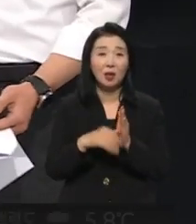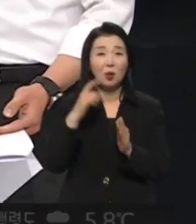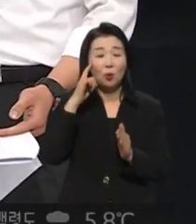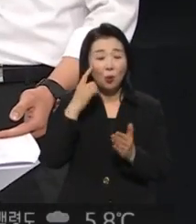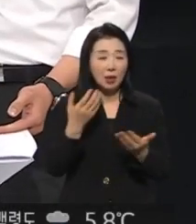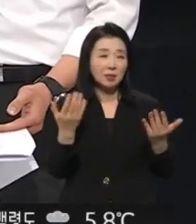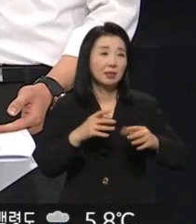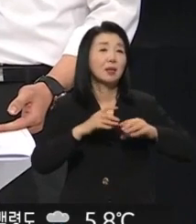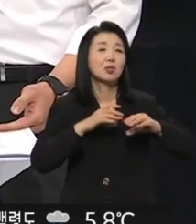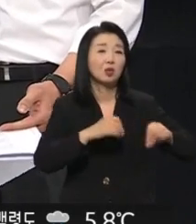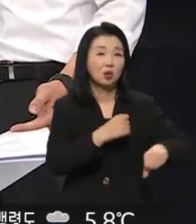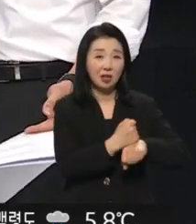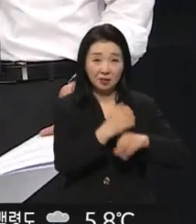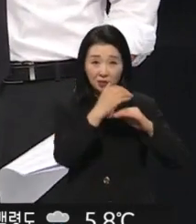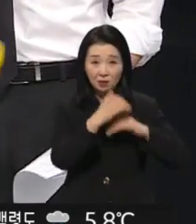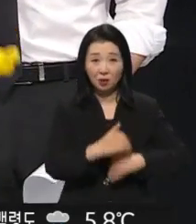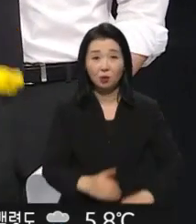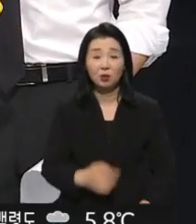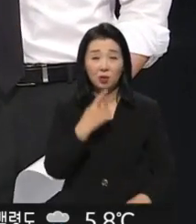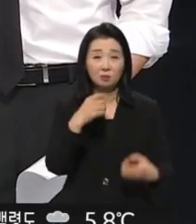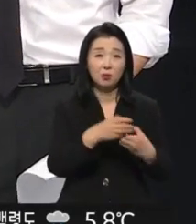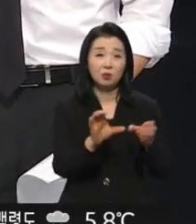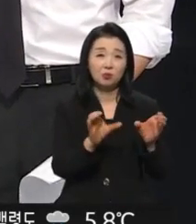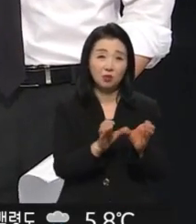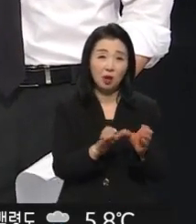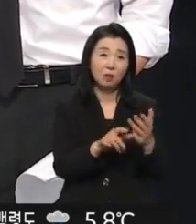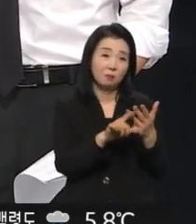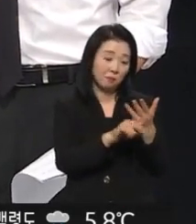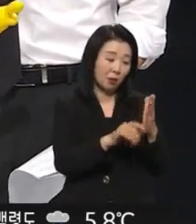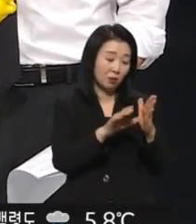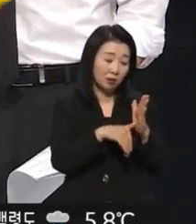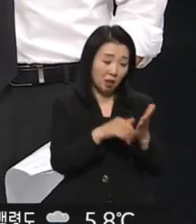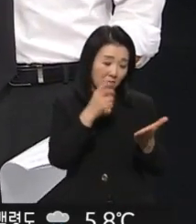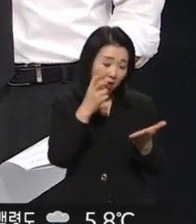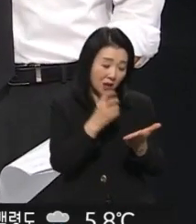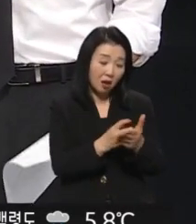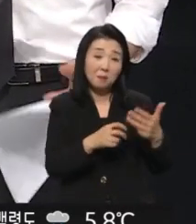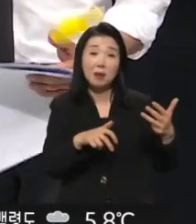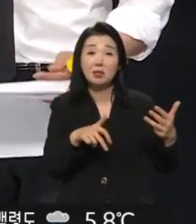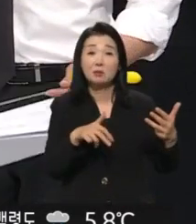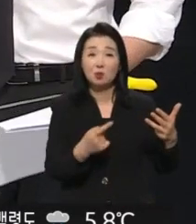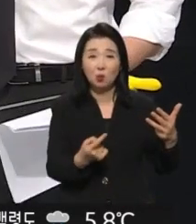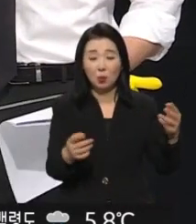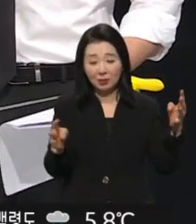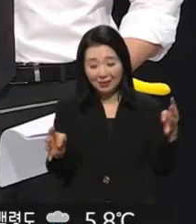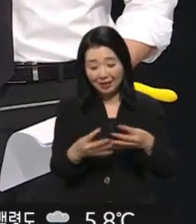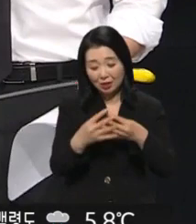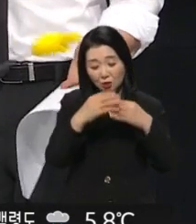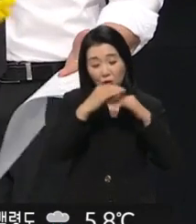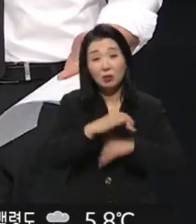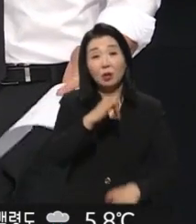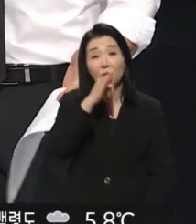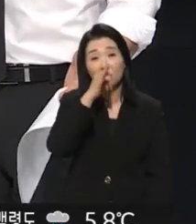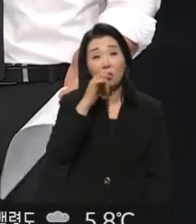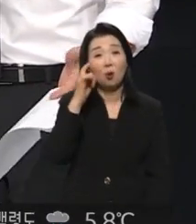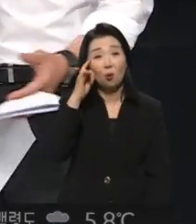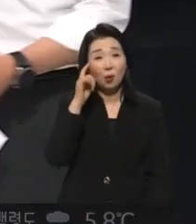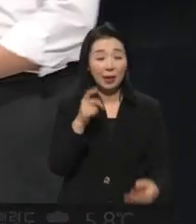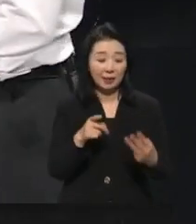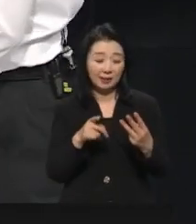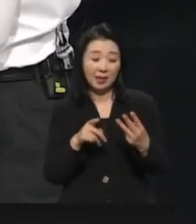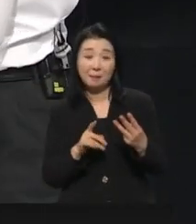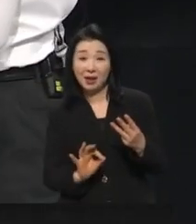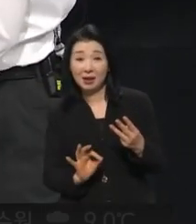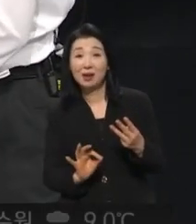직무를 정지한다는 내용이죠. 민주당은 지난해 8월 이 당헌 80조의 단서 조항을 달아 인데요. 이 사망을 통해서